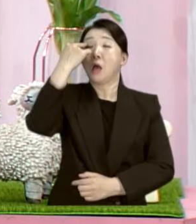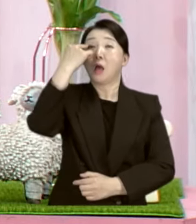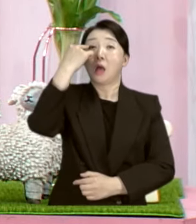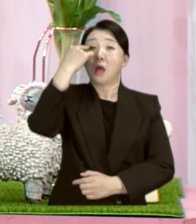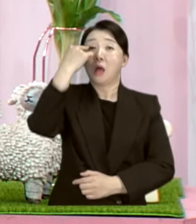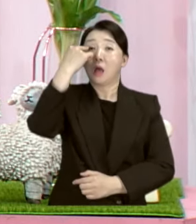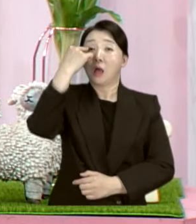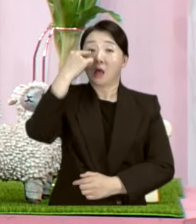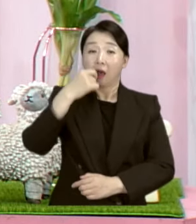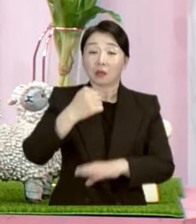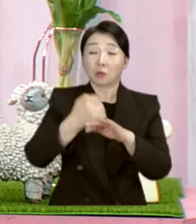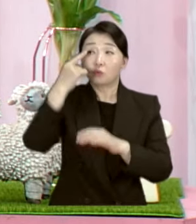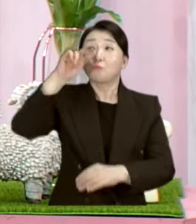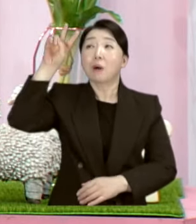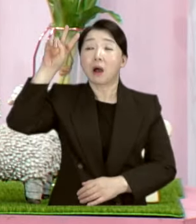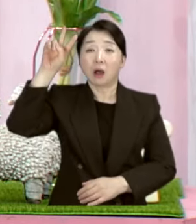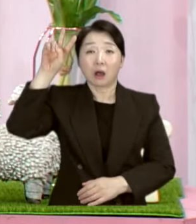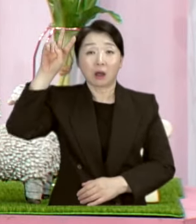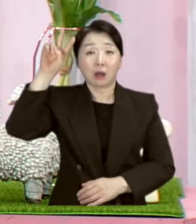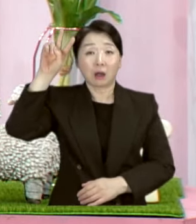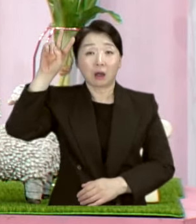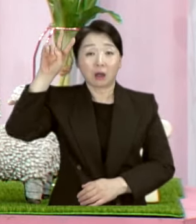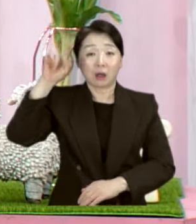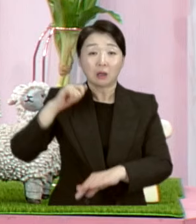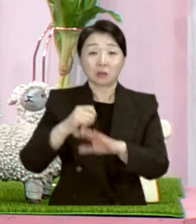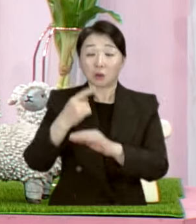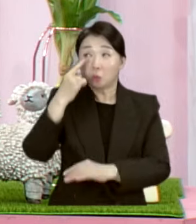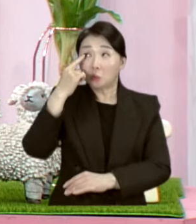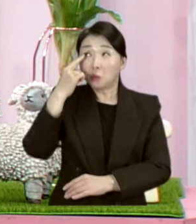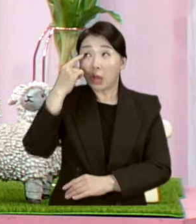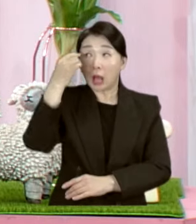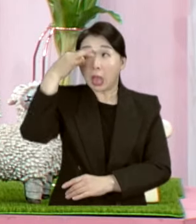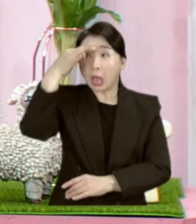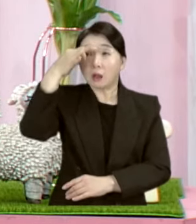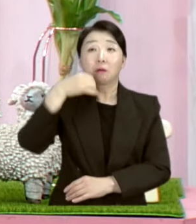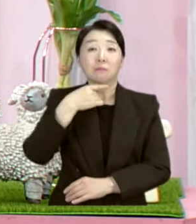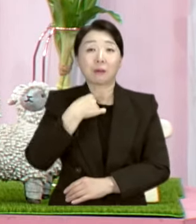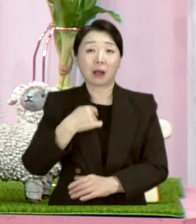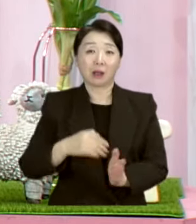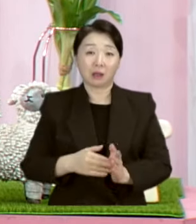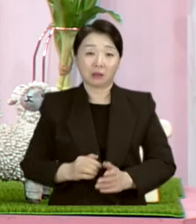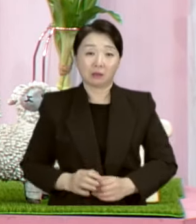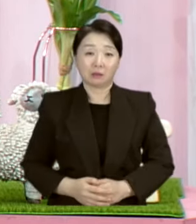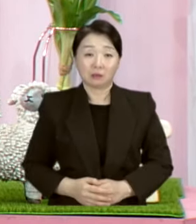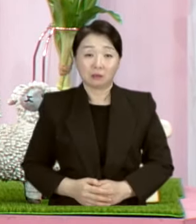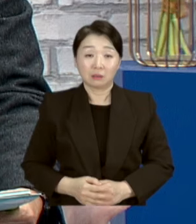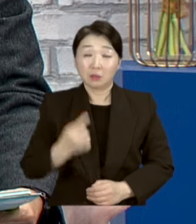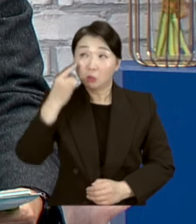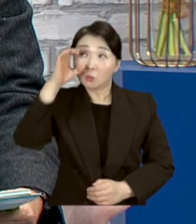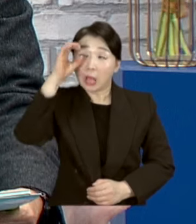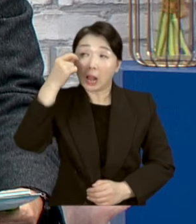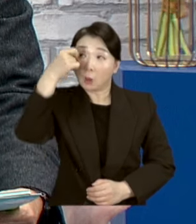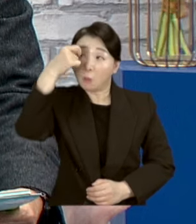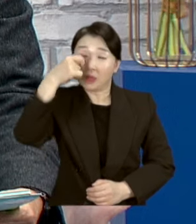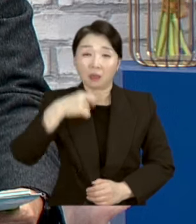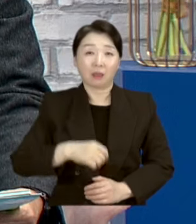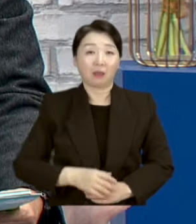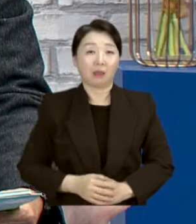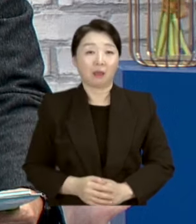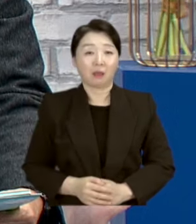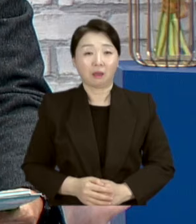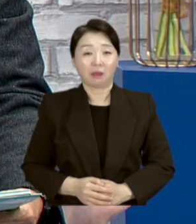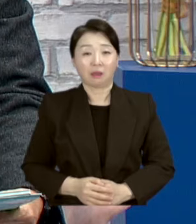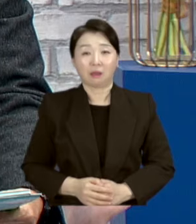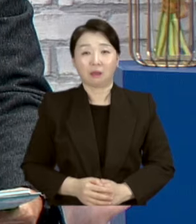들어온 거예요. 어우! 그래서 눈이 찢어져가지고 예. 눈알을 꿰맸던 적도 있습니다. 눈알도 꿰매요? 네,